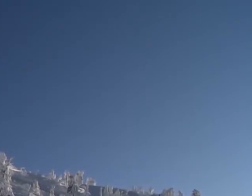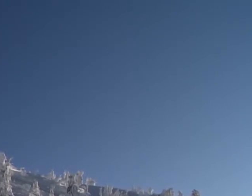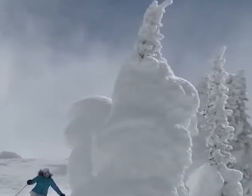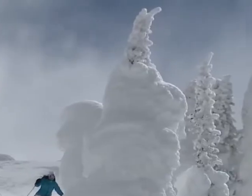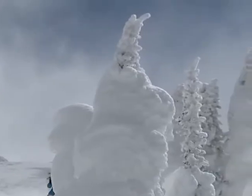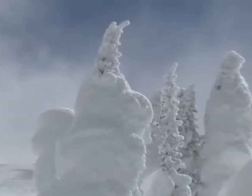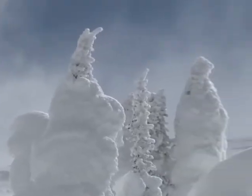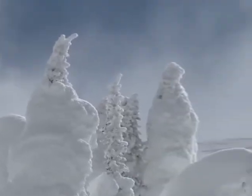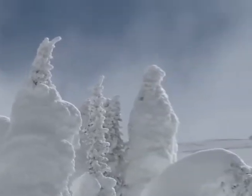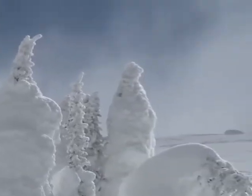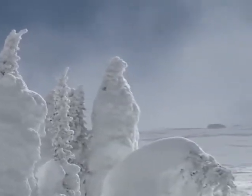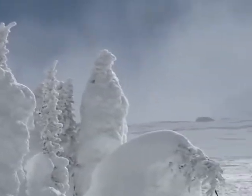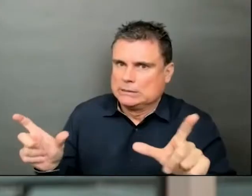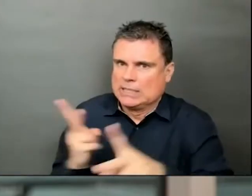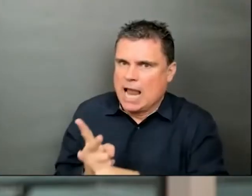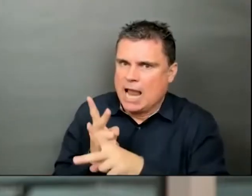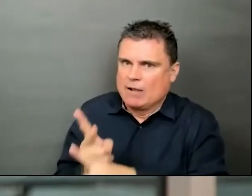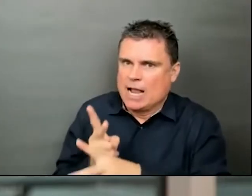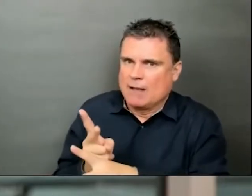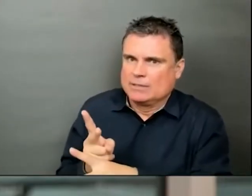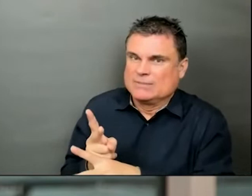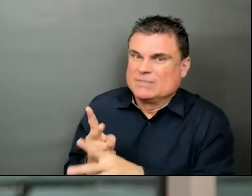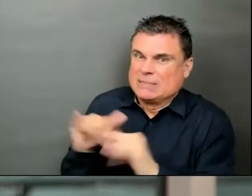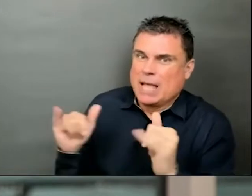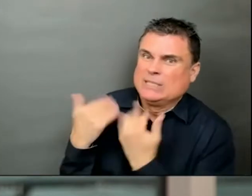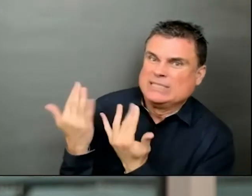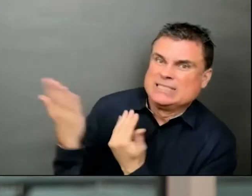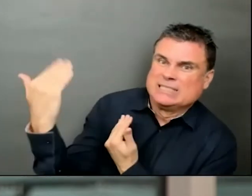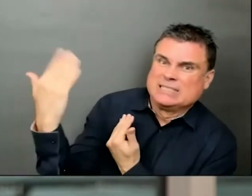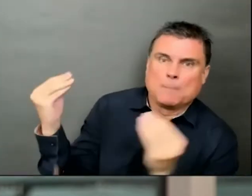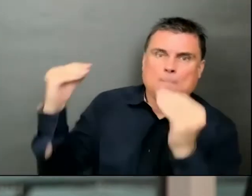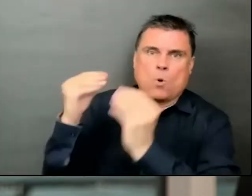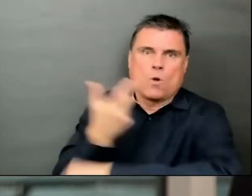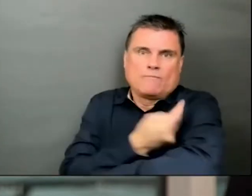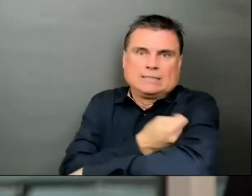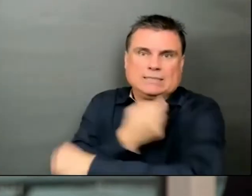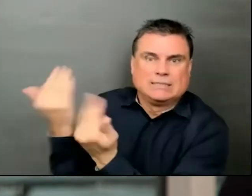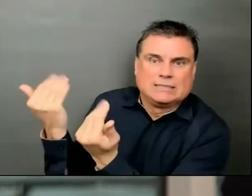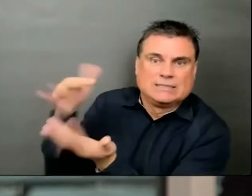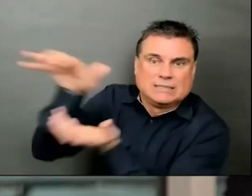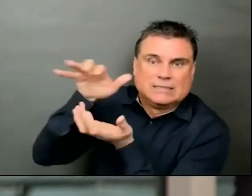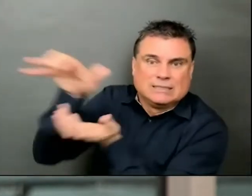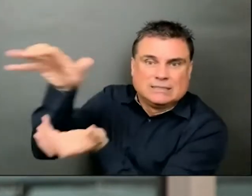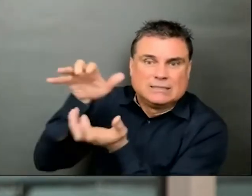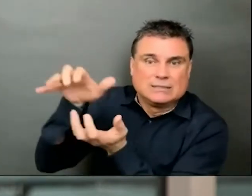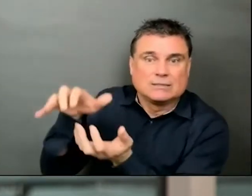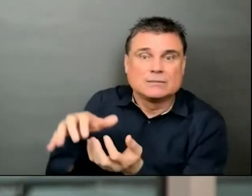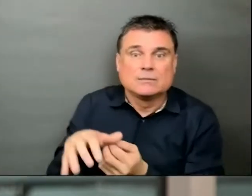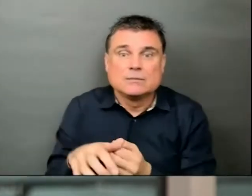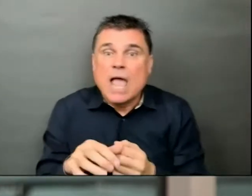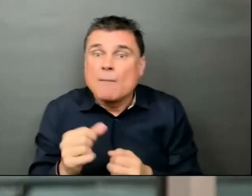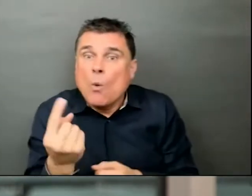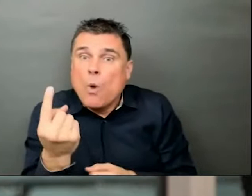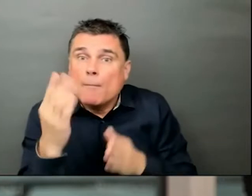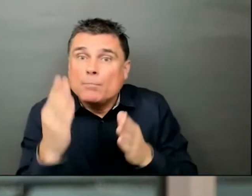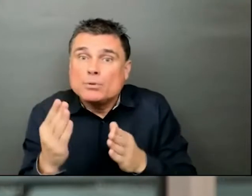疫情并未得到有效遏制。 Just one or two super spreading events in our network or a slight